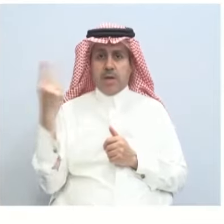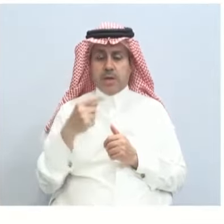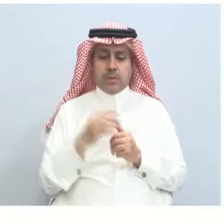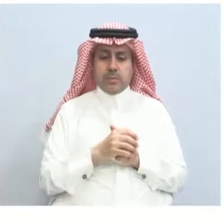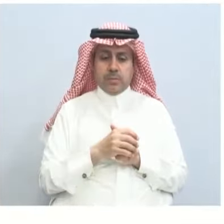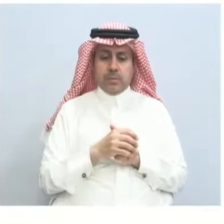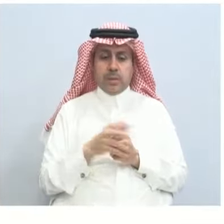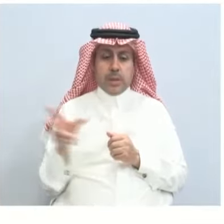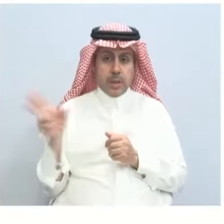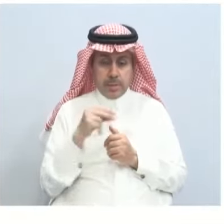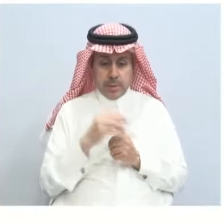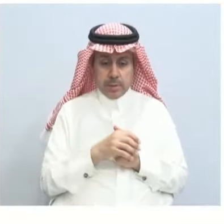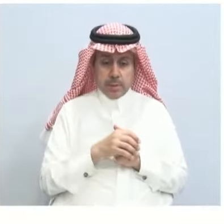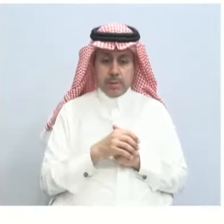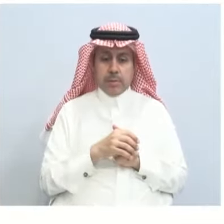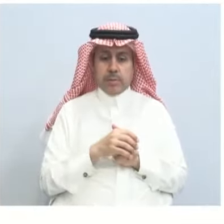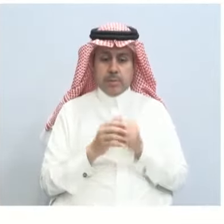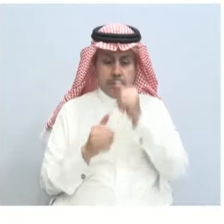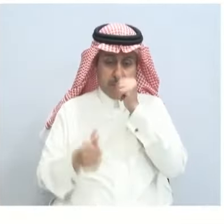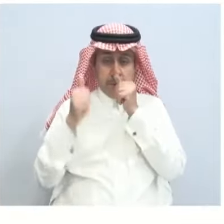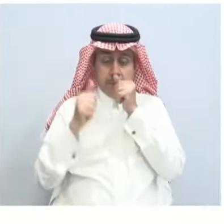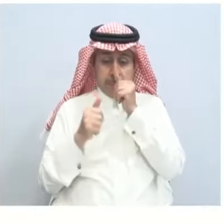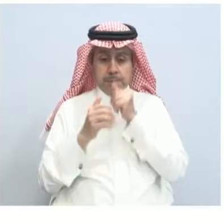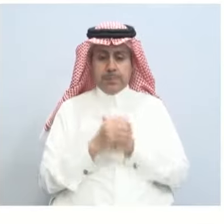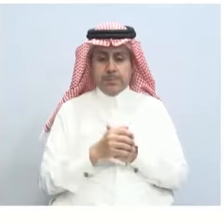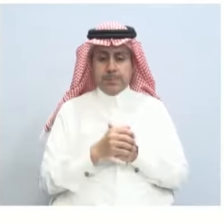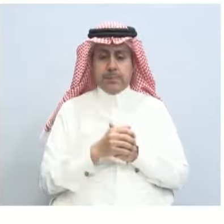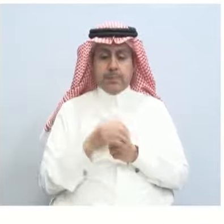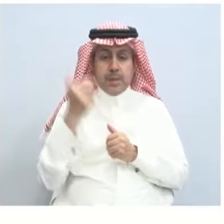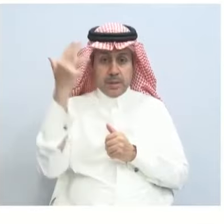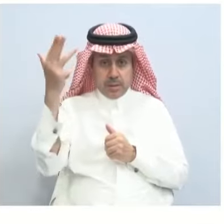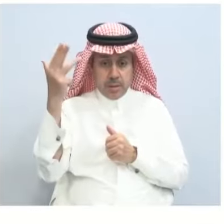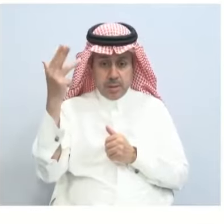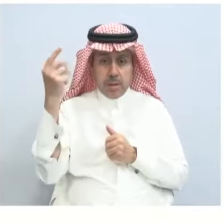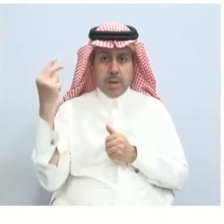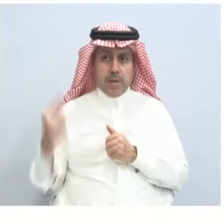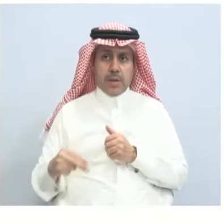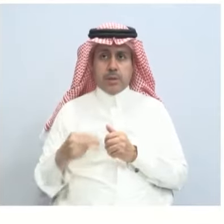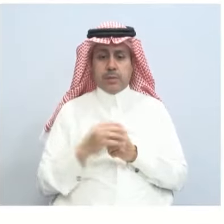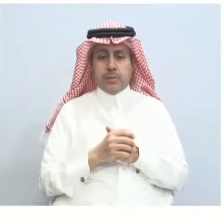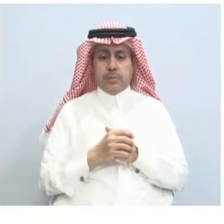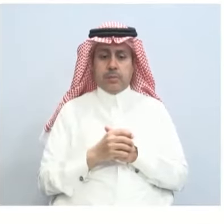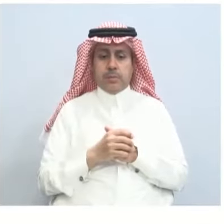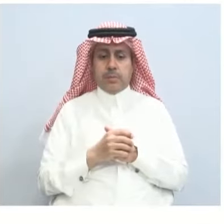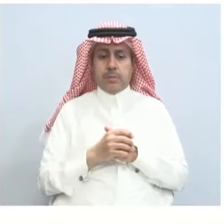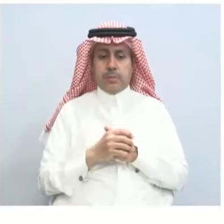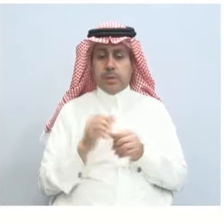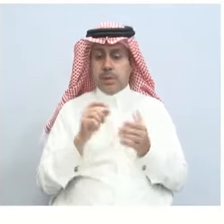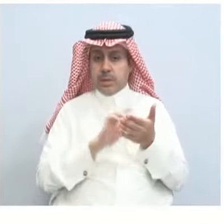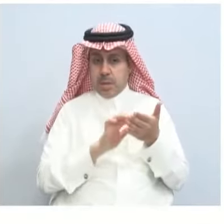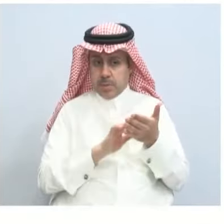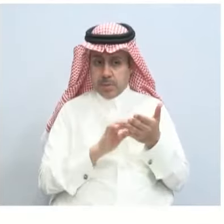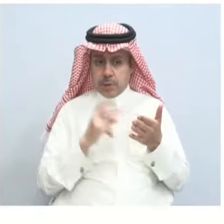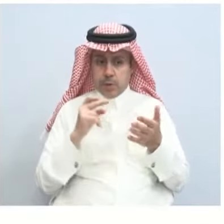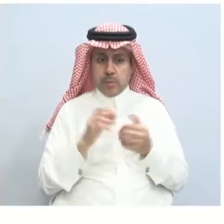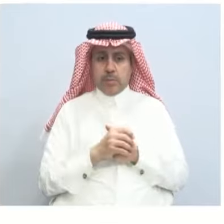نبحث عن قيمه يتا اللي هي تان انفرس او معكوس التان ل 9 على 12 ايضا ساستخدم الاله الحاسبه نقول